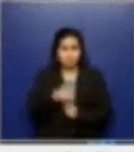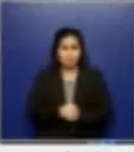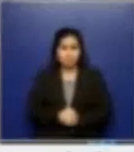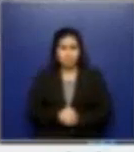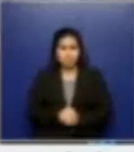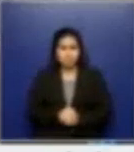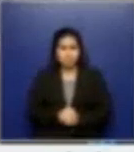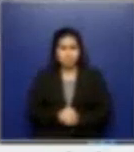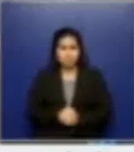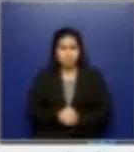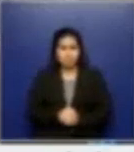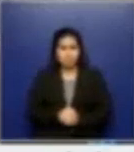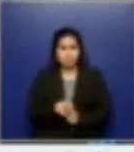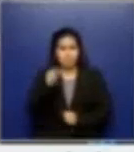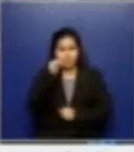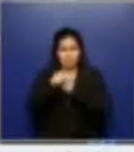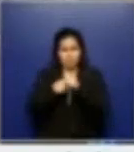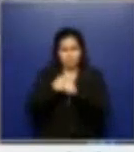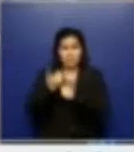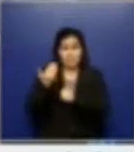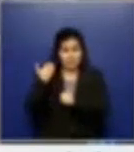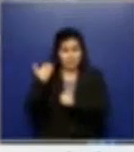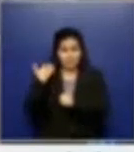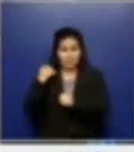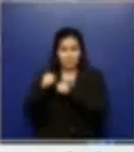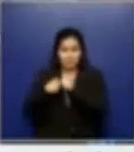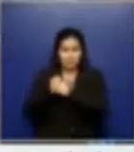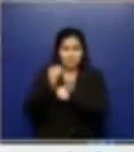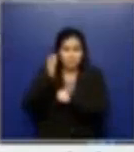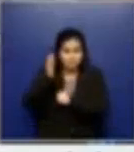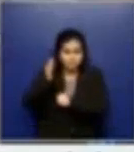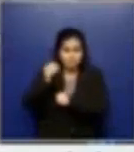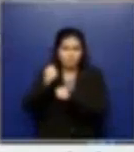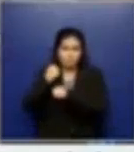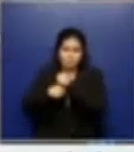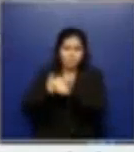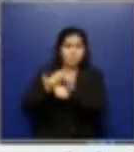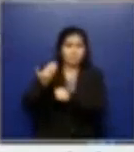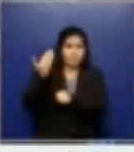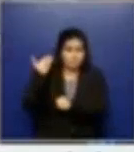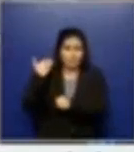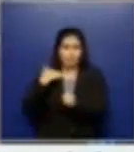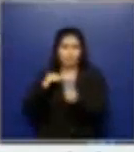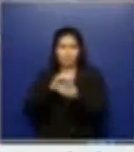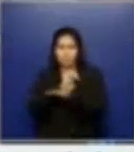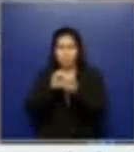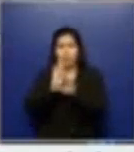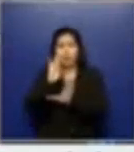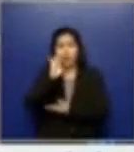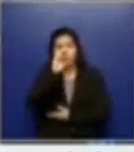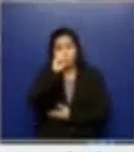ำนี่ปีที่แล้วปีถัดไปปีกลับไปปีละบูรณาการนะบูรณา